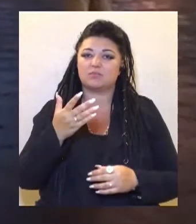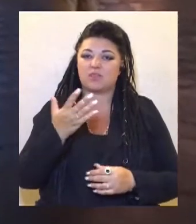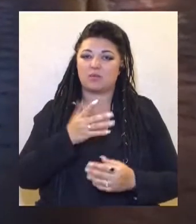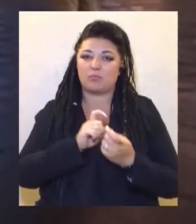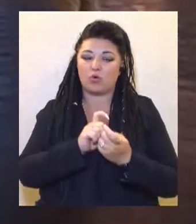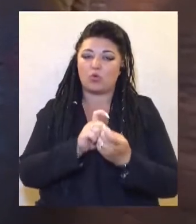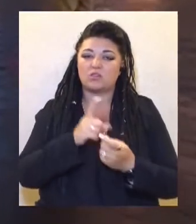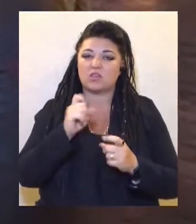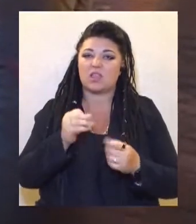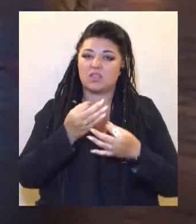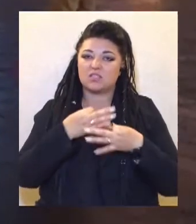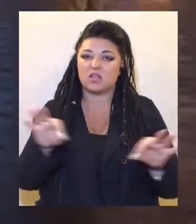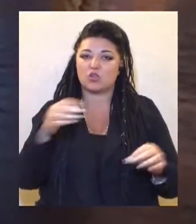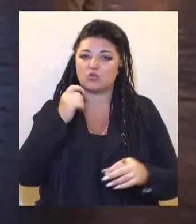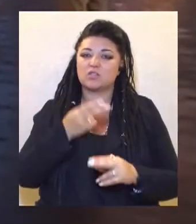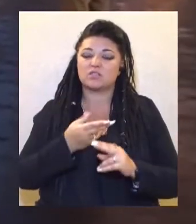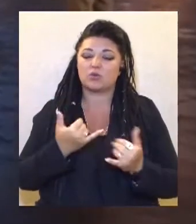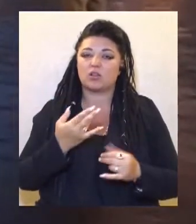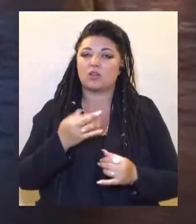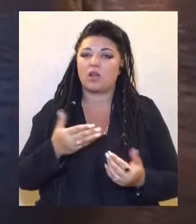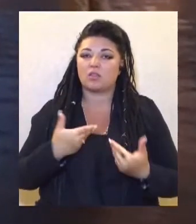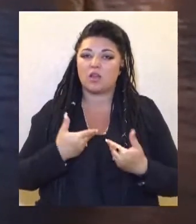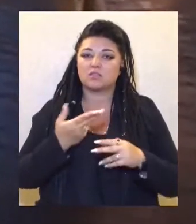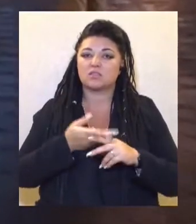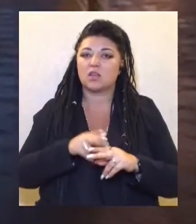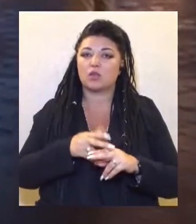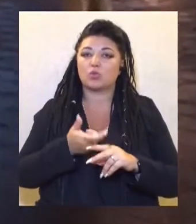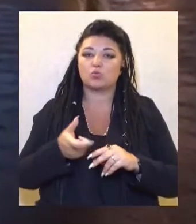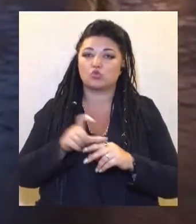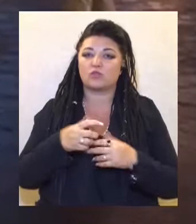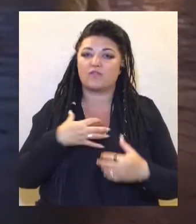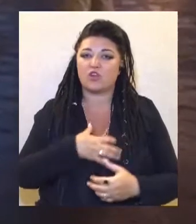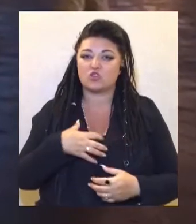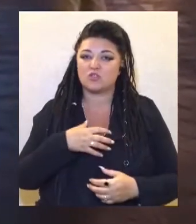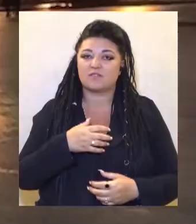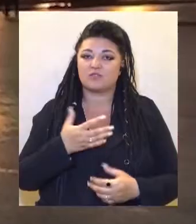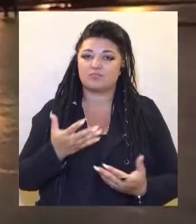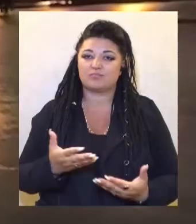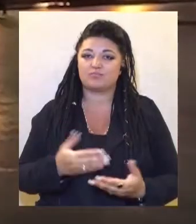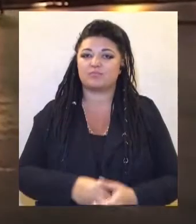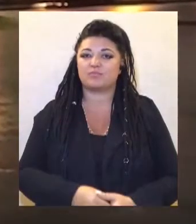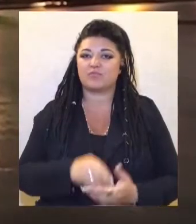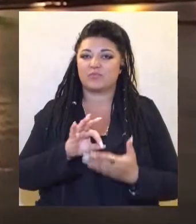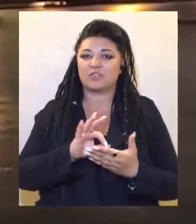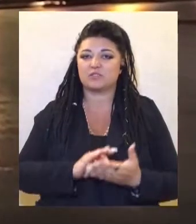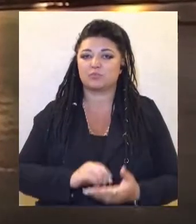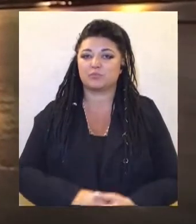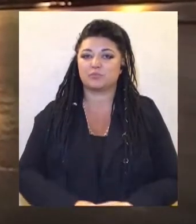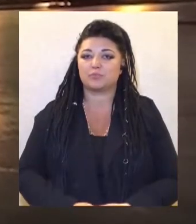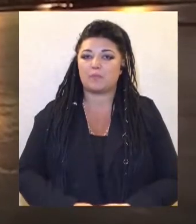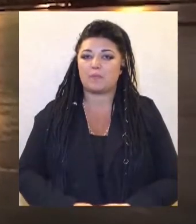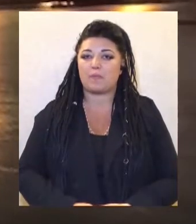Україну. Тому для нас це дуже важливо, особливо під час цієї, на жаль, російсько-української війни. Коли була запропонована